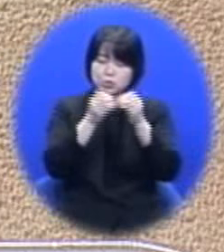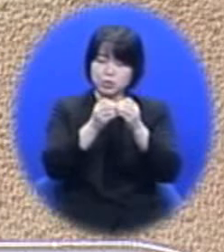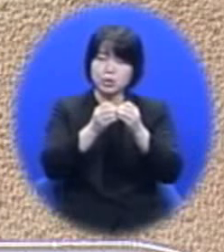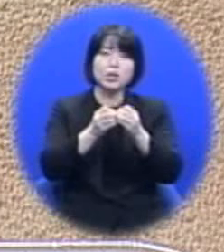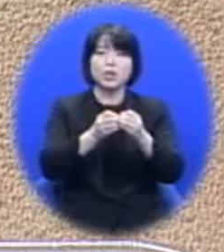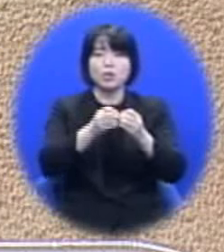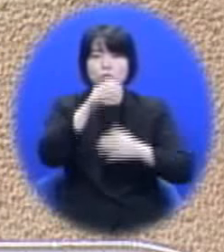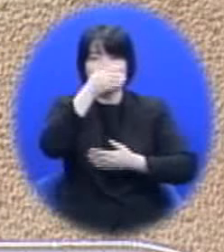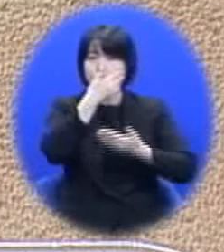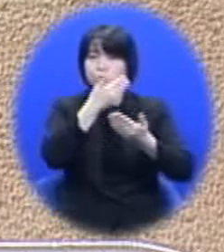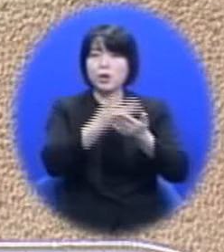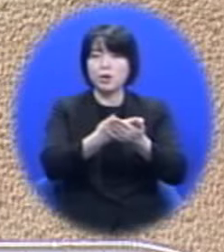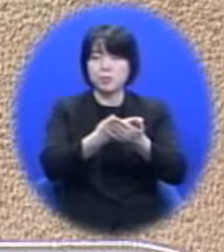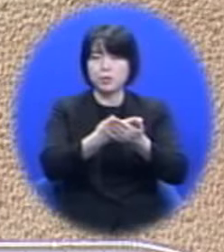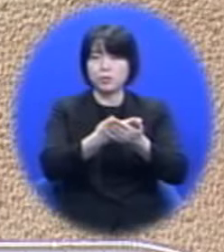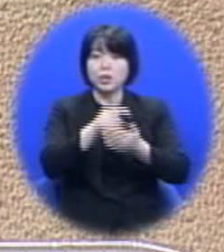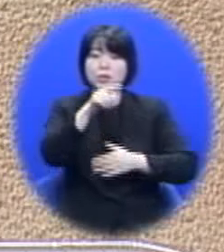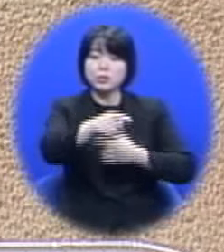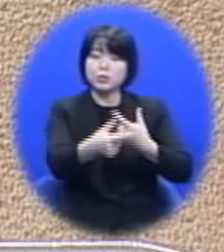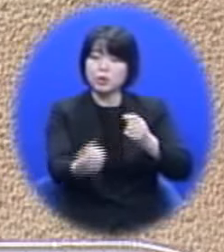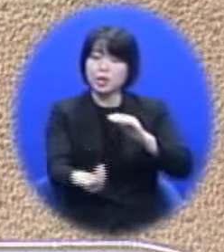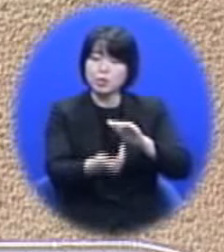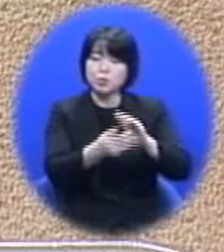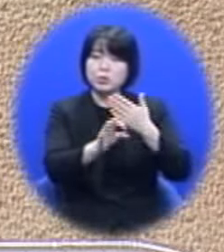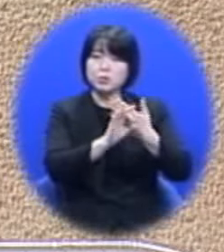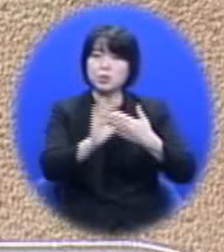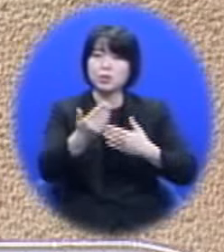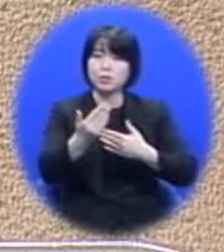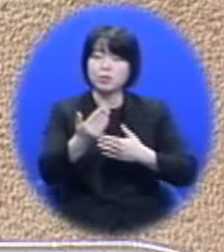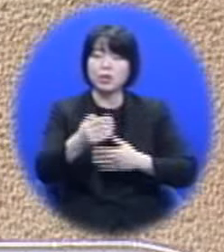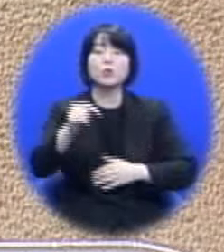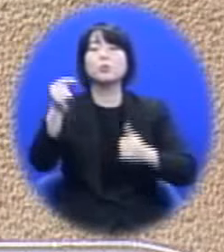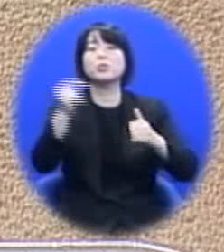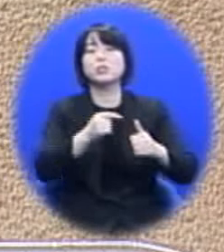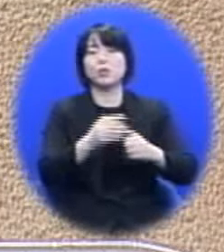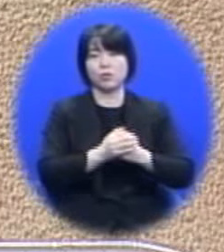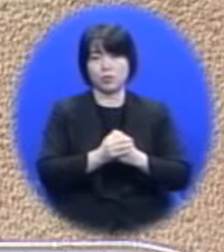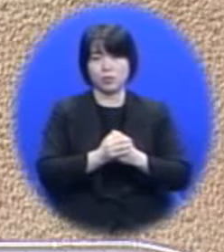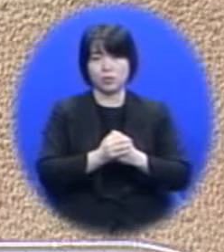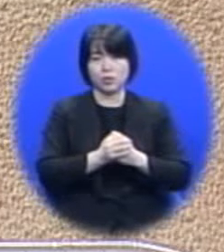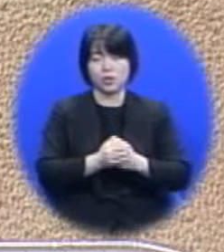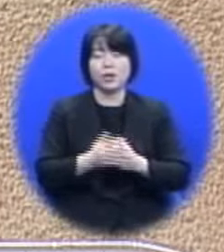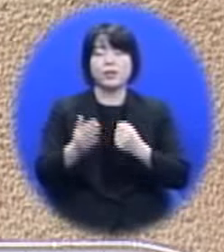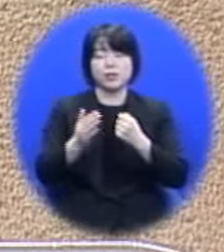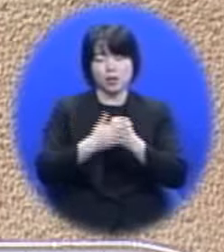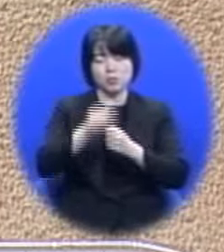또 주기도문을 해요 또. 그래서 여러분 기도를 알아야 돼요.